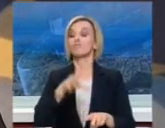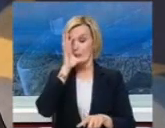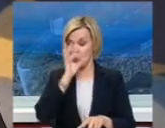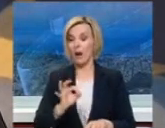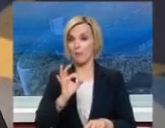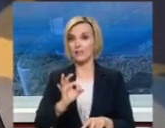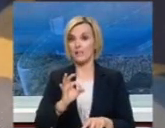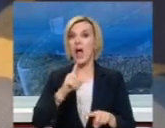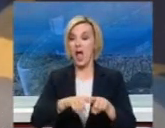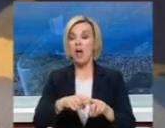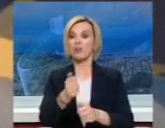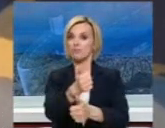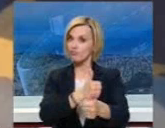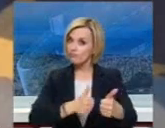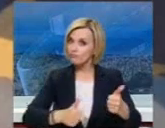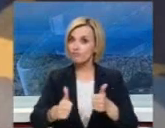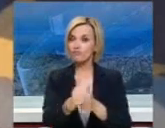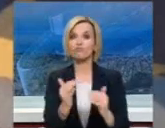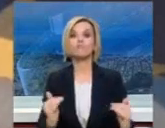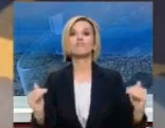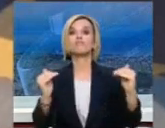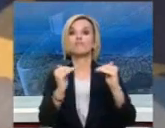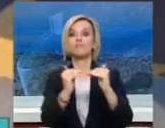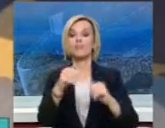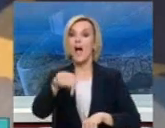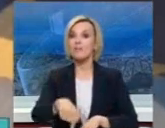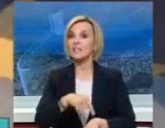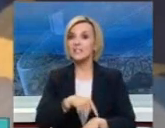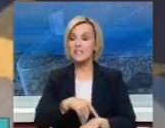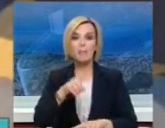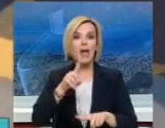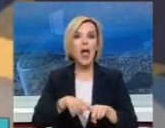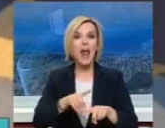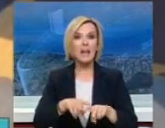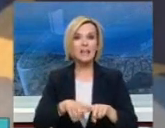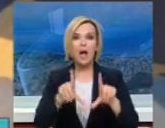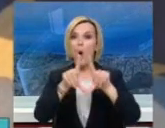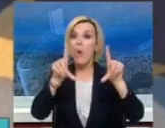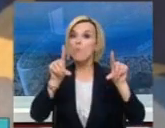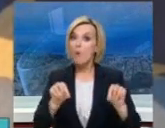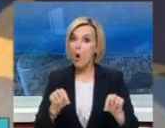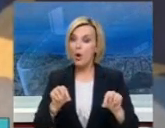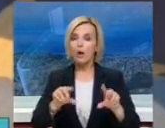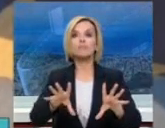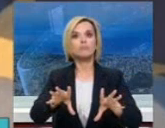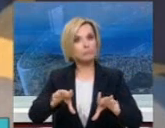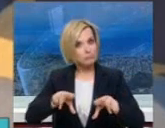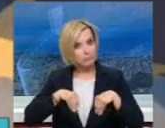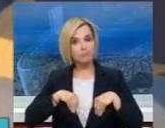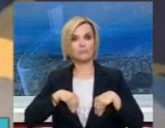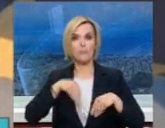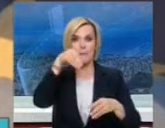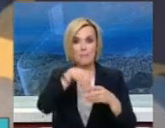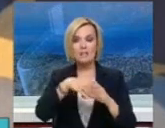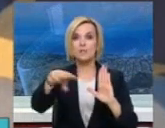αυτήν. Πλέον, τα ομόλογα του ελληνικού δημοσίου είναι αποδεκτή για το νέο πρόγραμμα